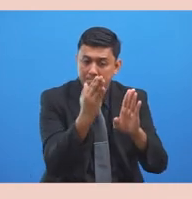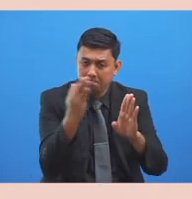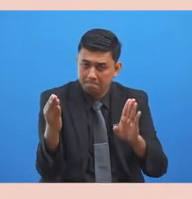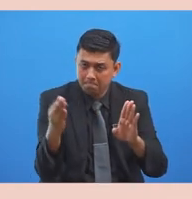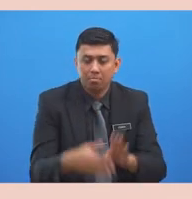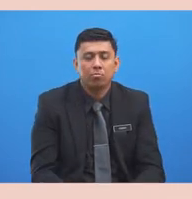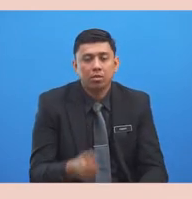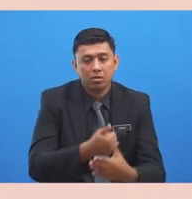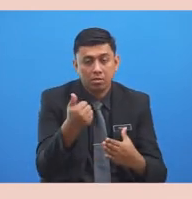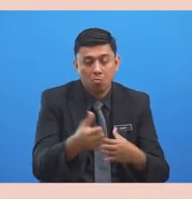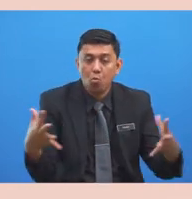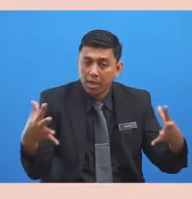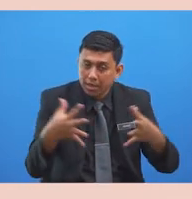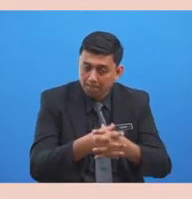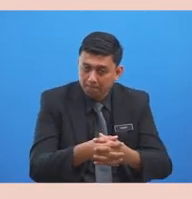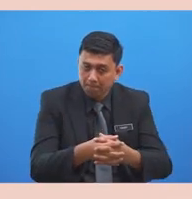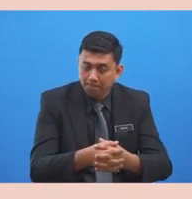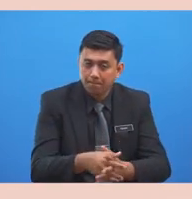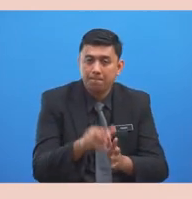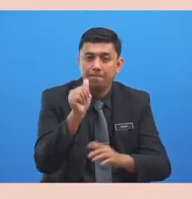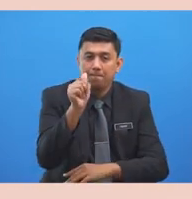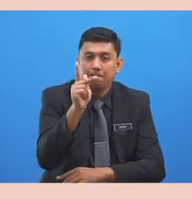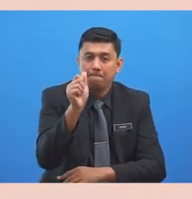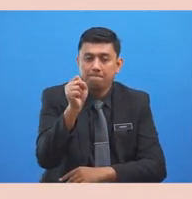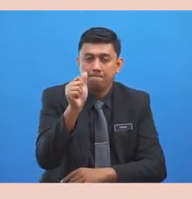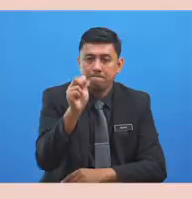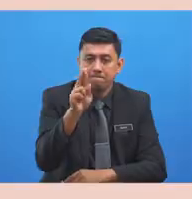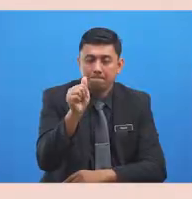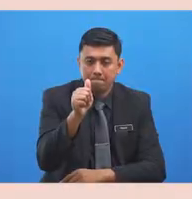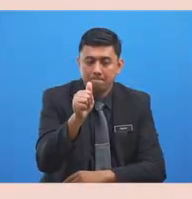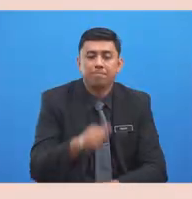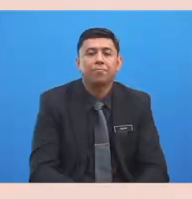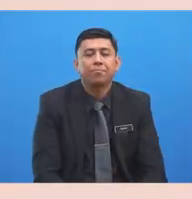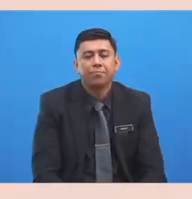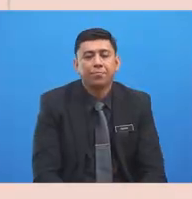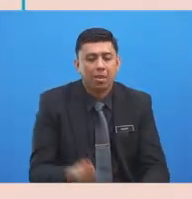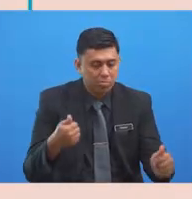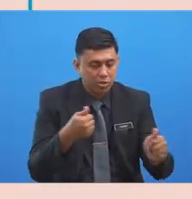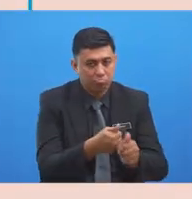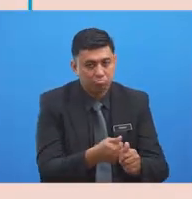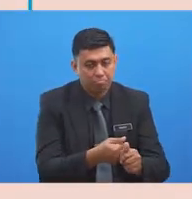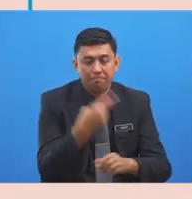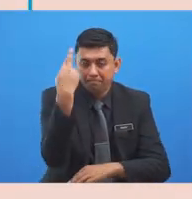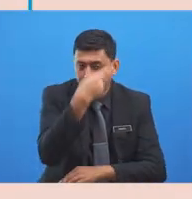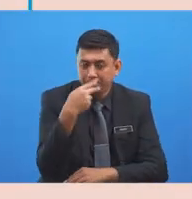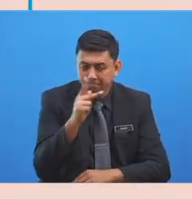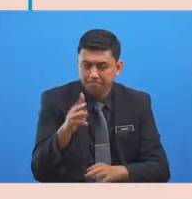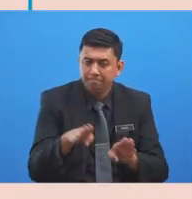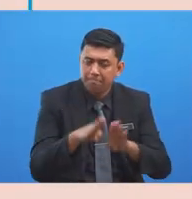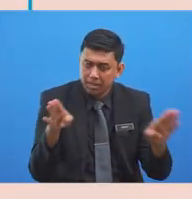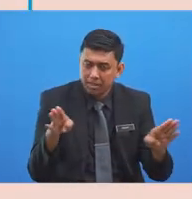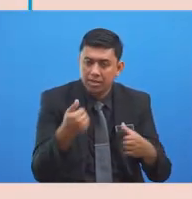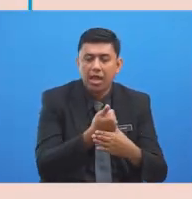rentetan atau gabungan aksara. Berikut merupakan